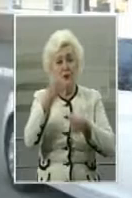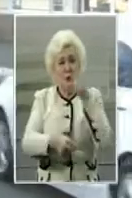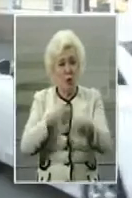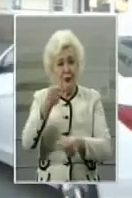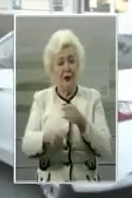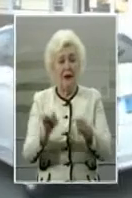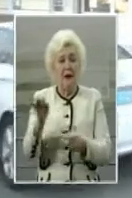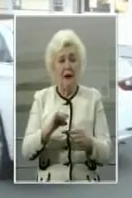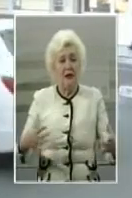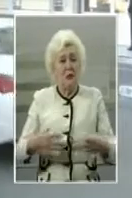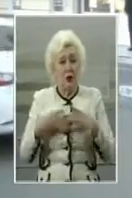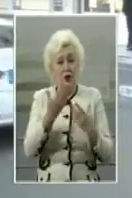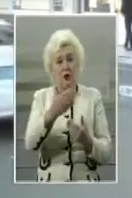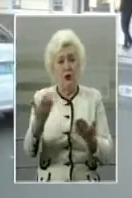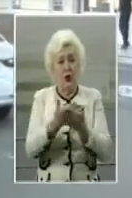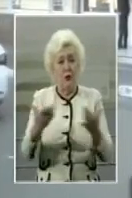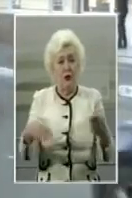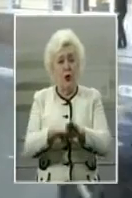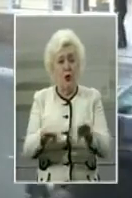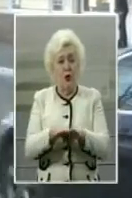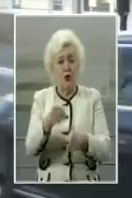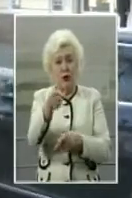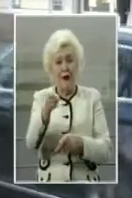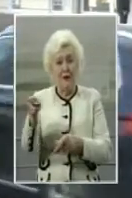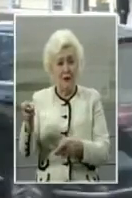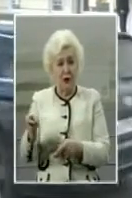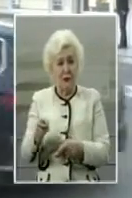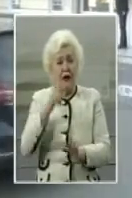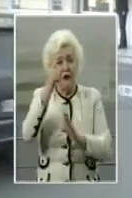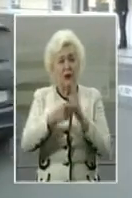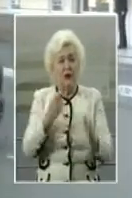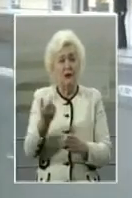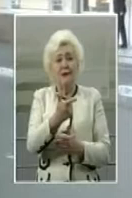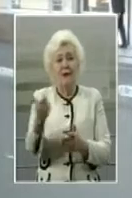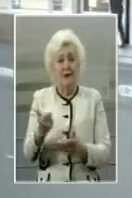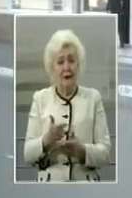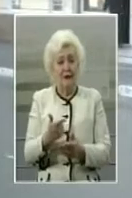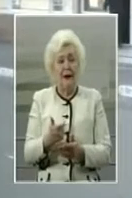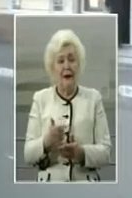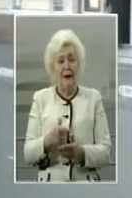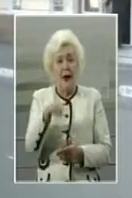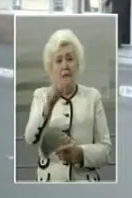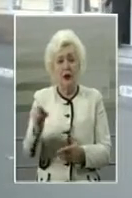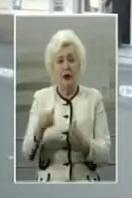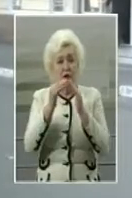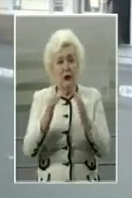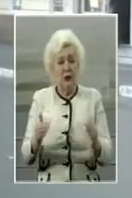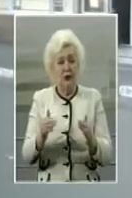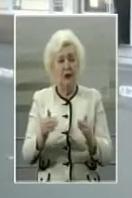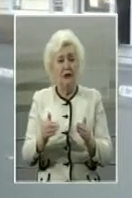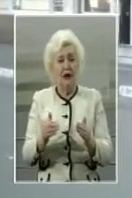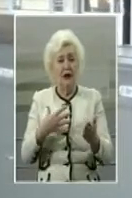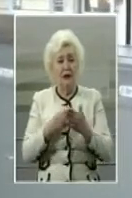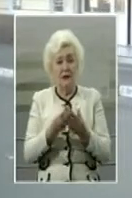впливу і погрожуючи предметами, схожими на пістолет, дізналися, де мешканці будинку